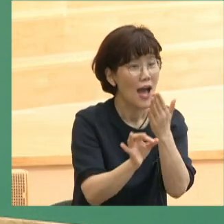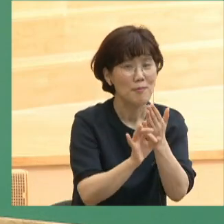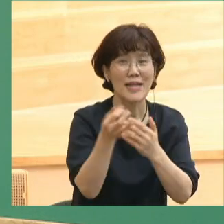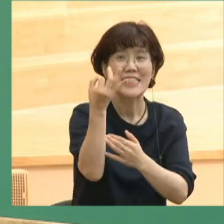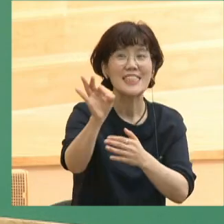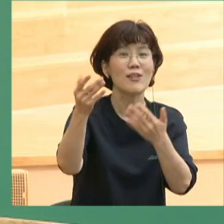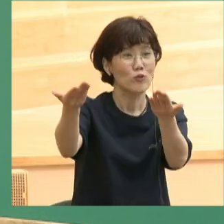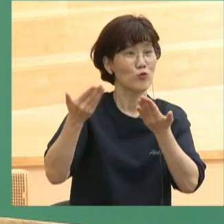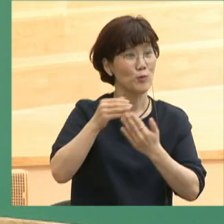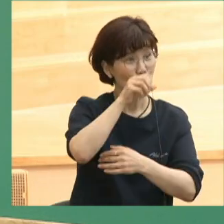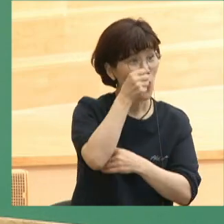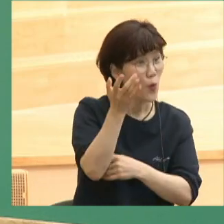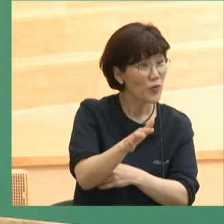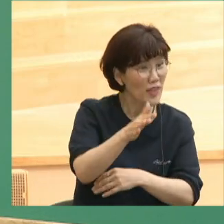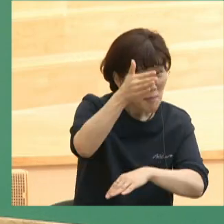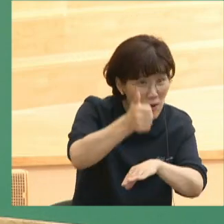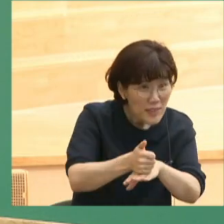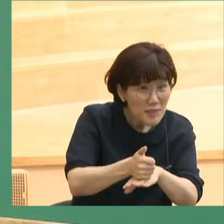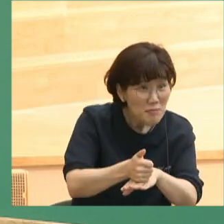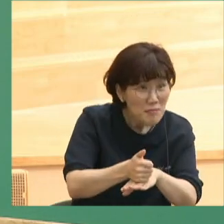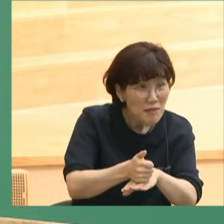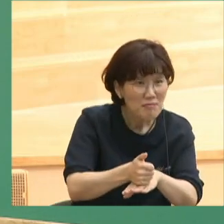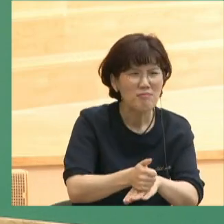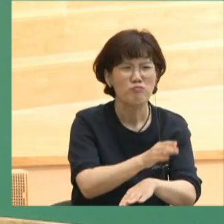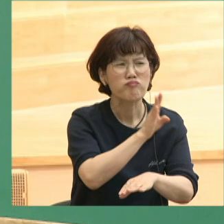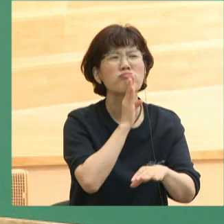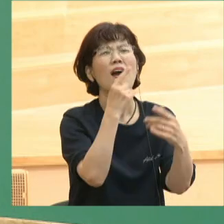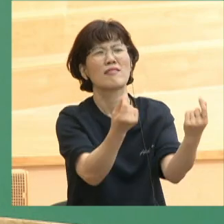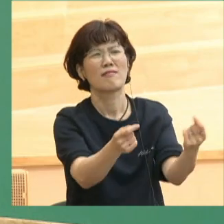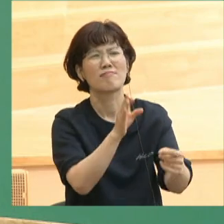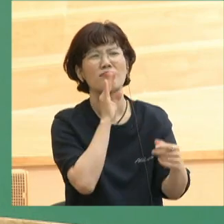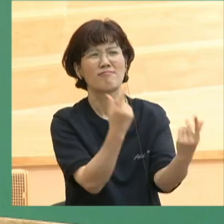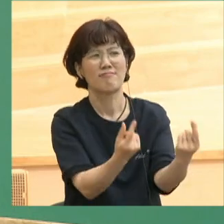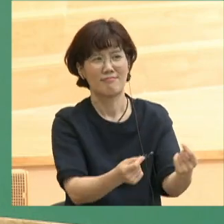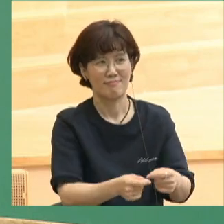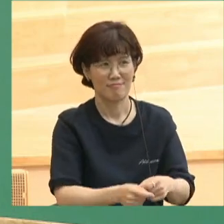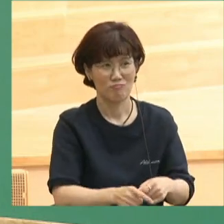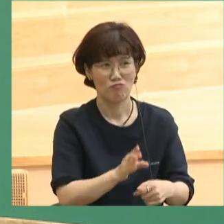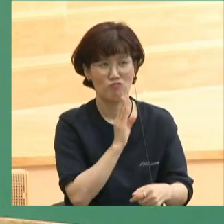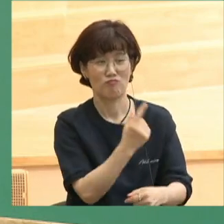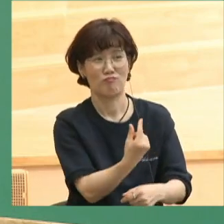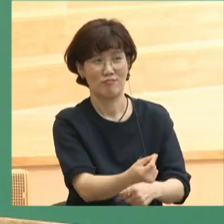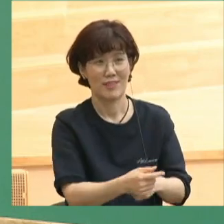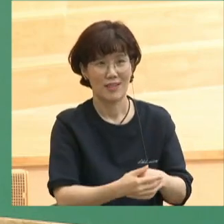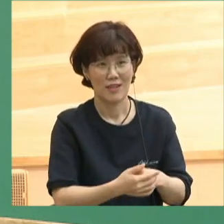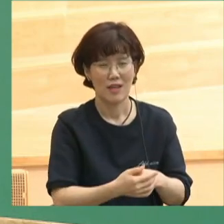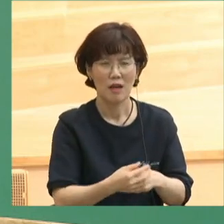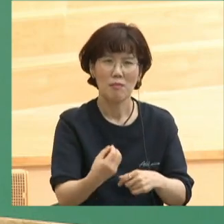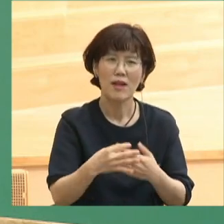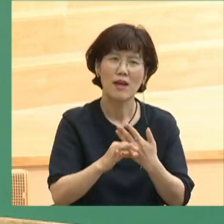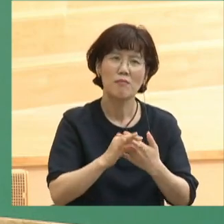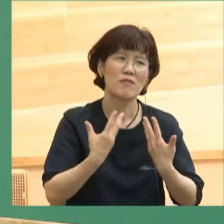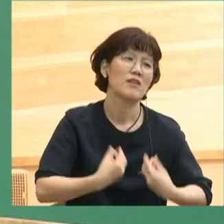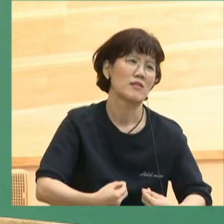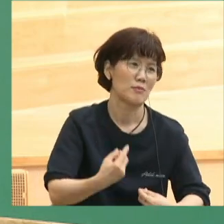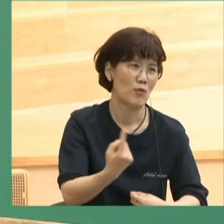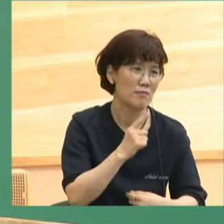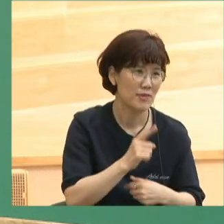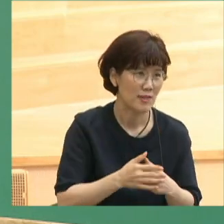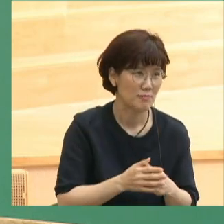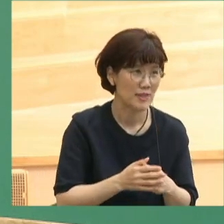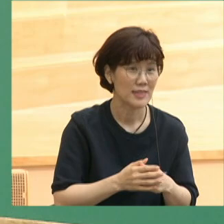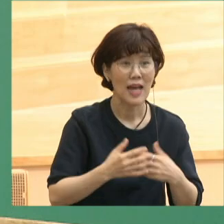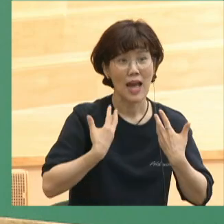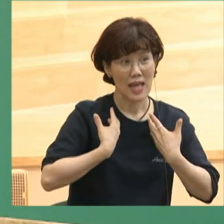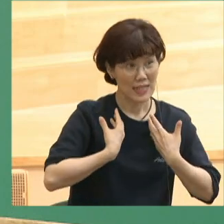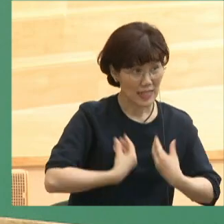인정해주면 얼마나 좋아요. 그런데 돌아오는 게 그건 당연한 거 아이가? 당연하게 여길 때가 많아요. 그럼 우리 마음속에 낙심이 돼요. 그런데 분명한 것은